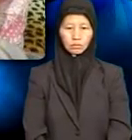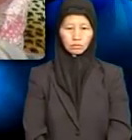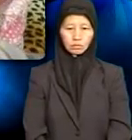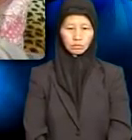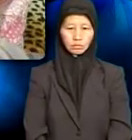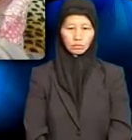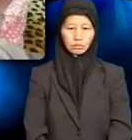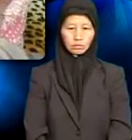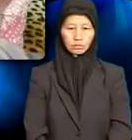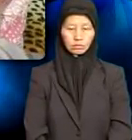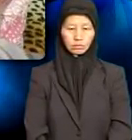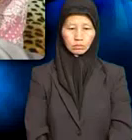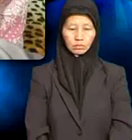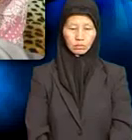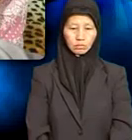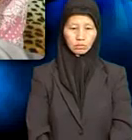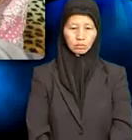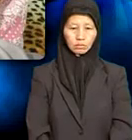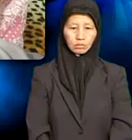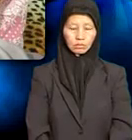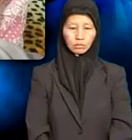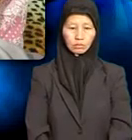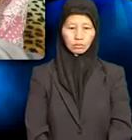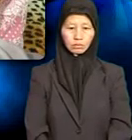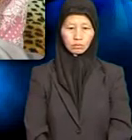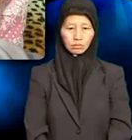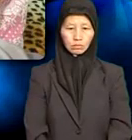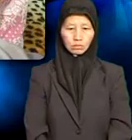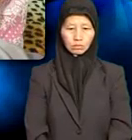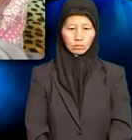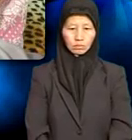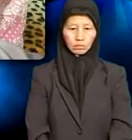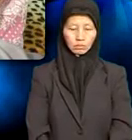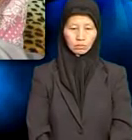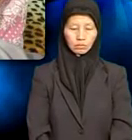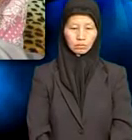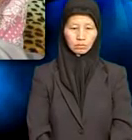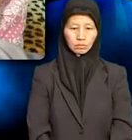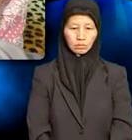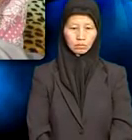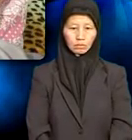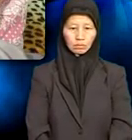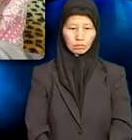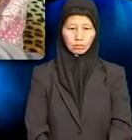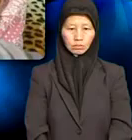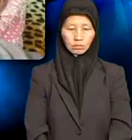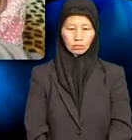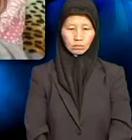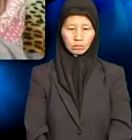Allahu Akbar. Subhana rabbil a'la wa bihamdih. Subhana rabbil a'la wa bihamdih. Subhana rabbil a'la wa